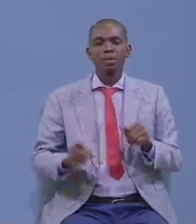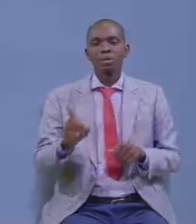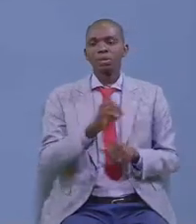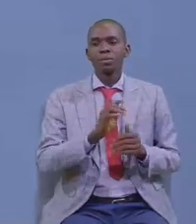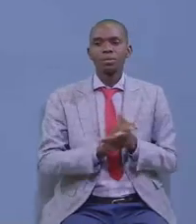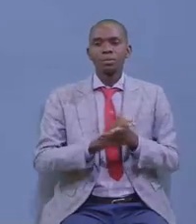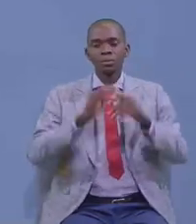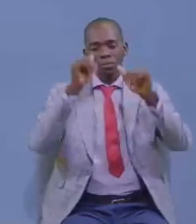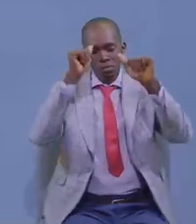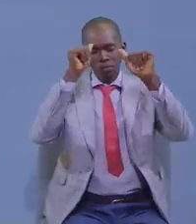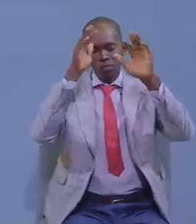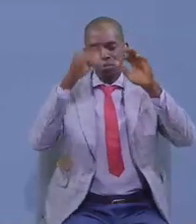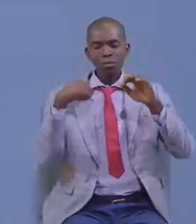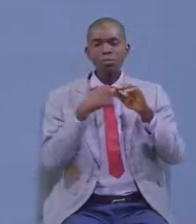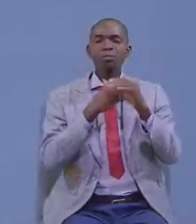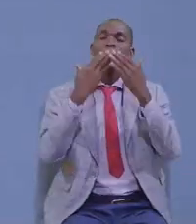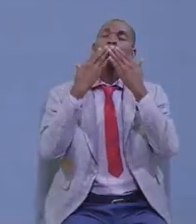Père, nous te remercions aujourd'hui.